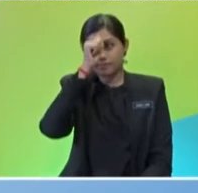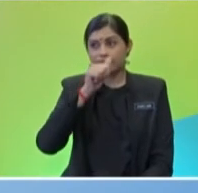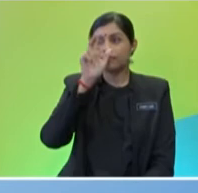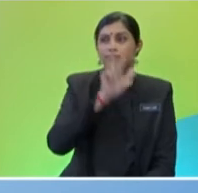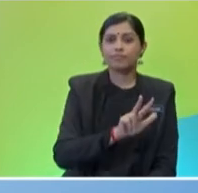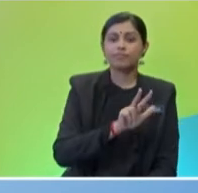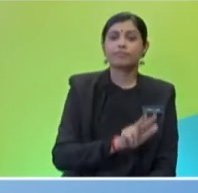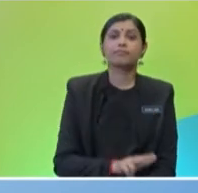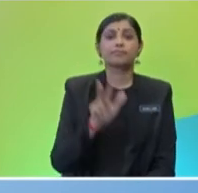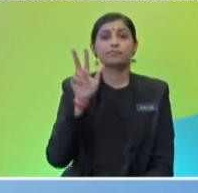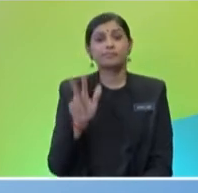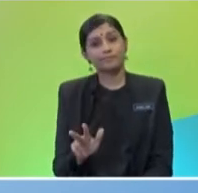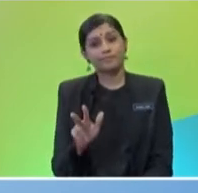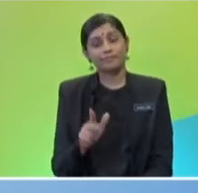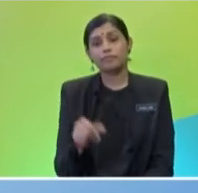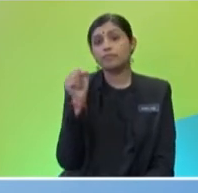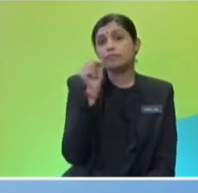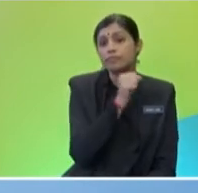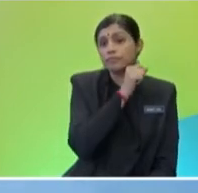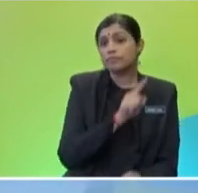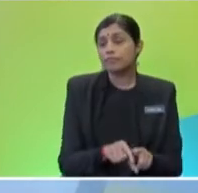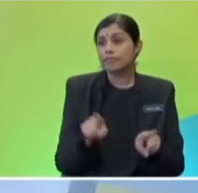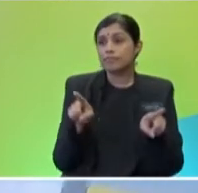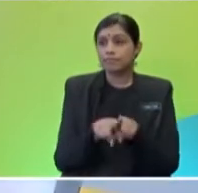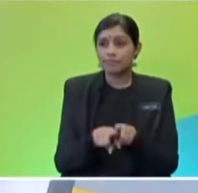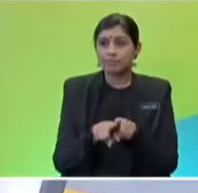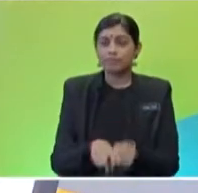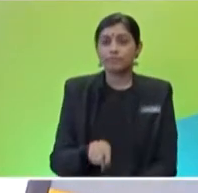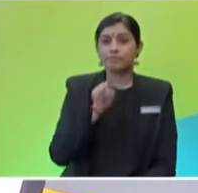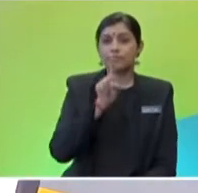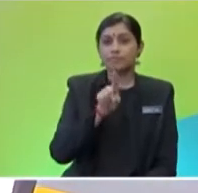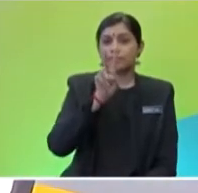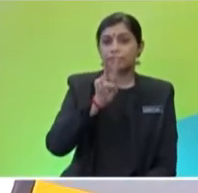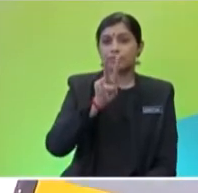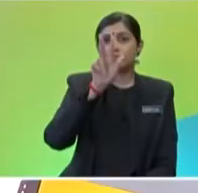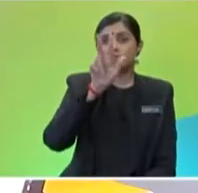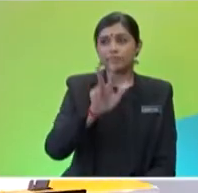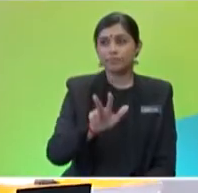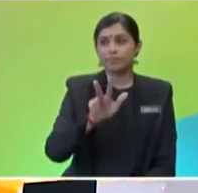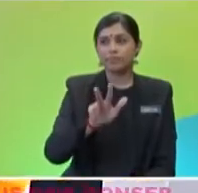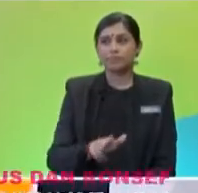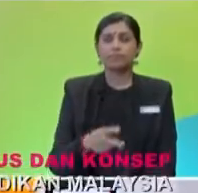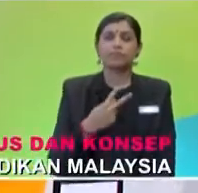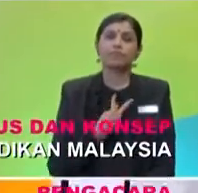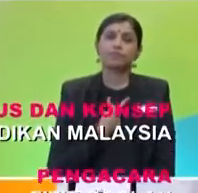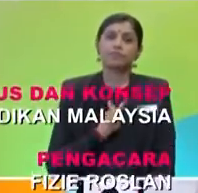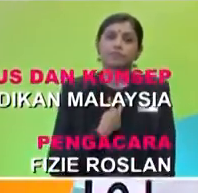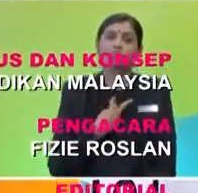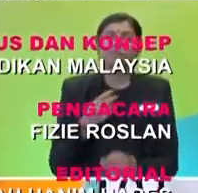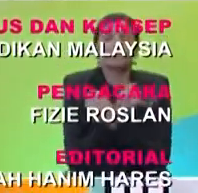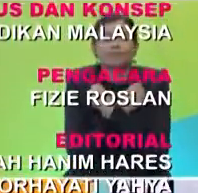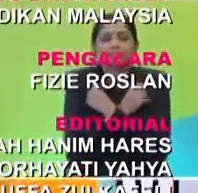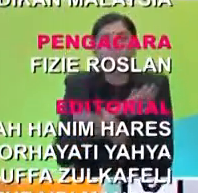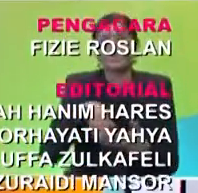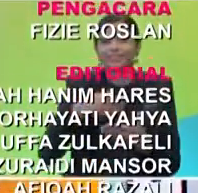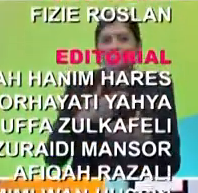abah. Tiga-tiga nyanyi sama-sama. Satu, dua, tiga, aku sayang